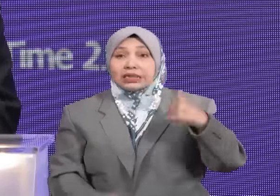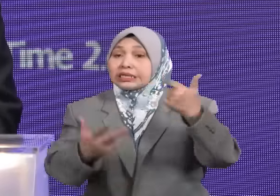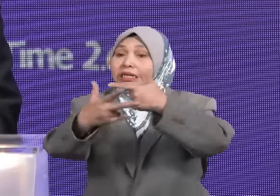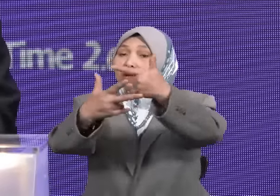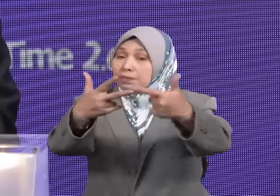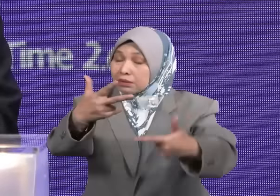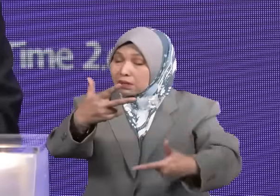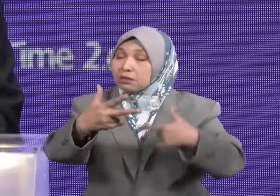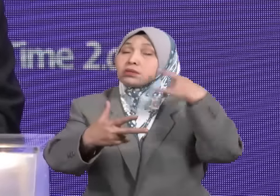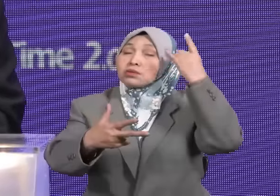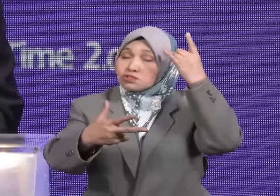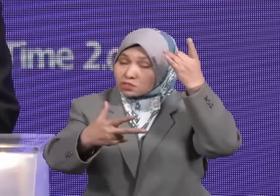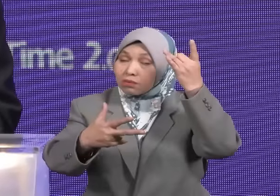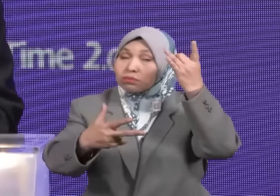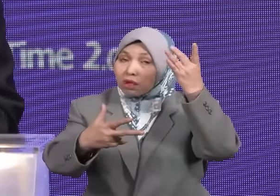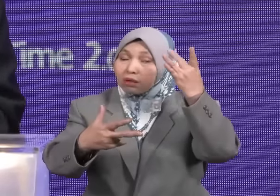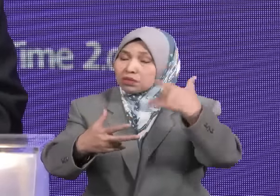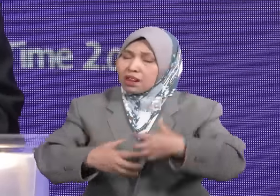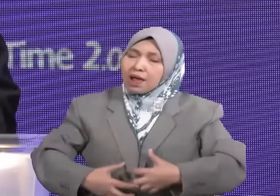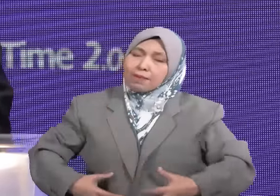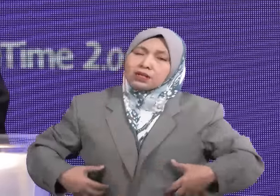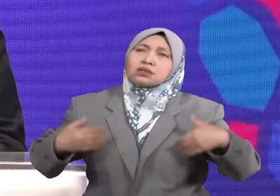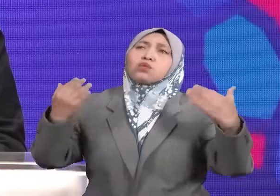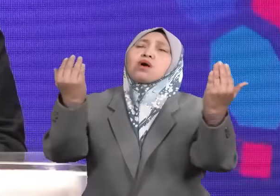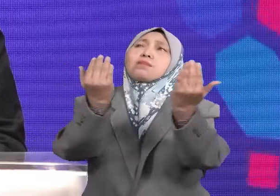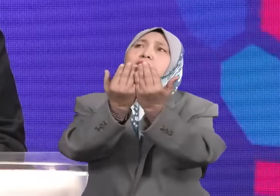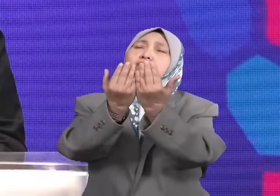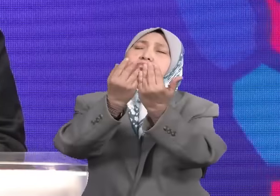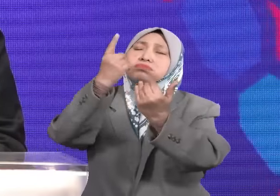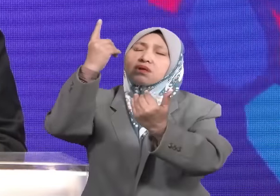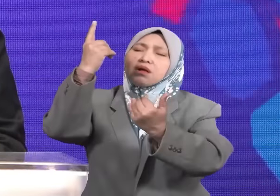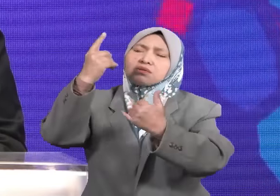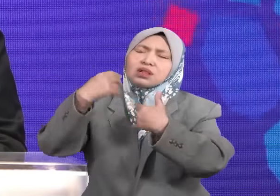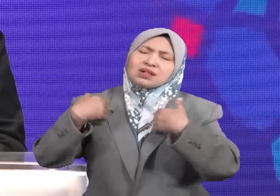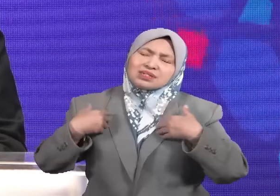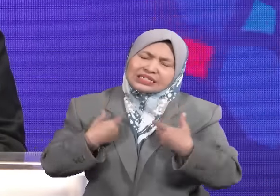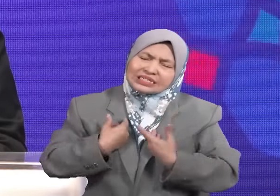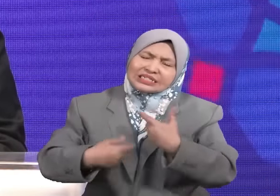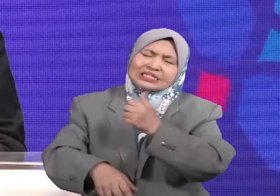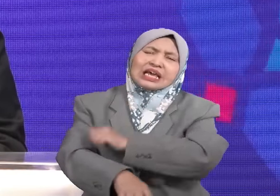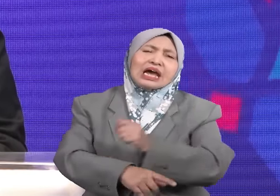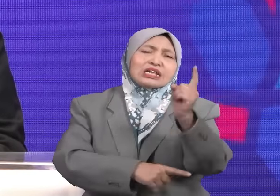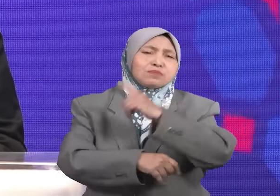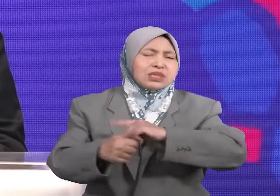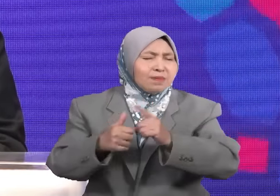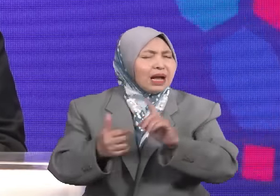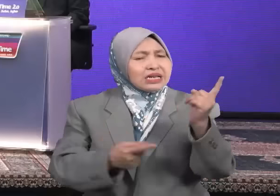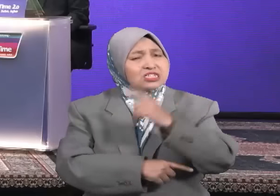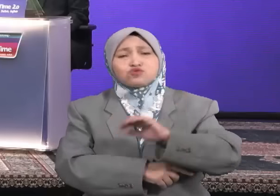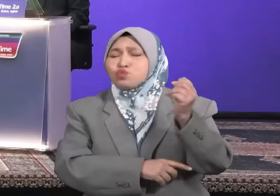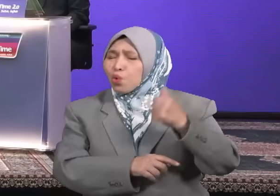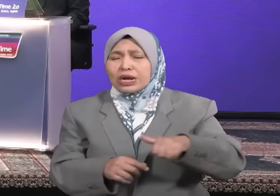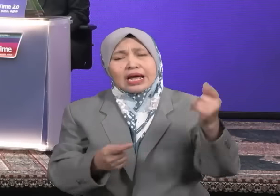maka insyaAllah, Ustaz, ya, kalau kita lapar, kita akan doa pada Allah. Betul. Ha, ya Allah, aku ni letih, ya Allah, hari pertama, hari 10 ke, hari 20